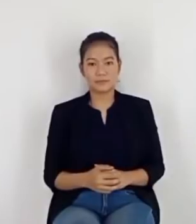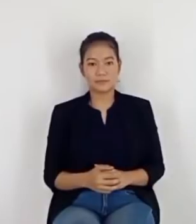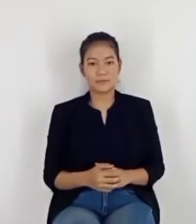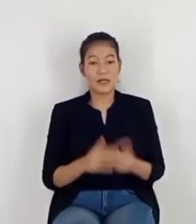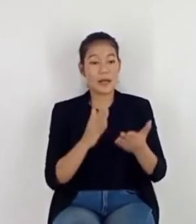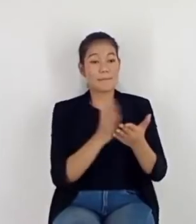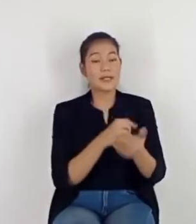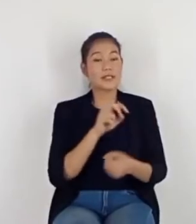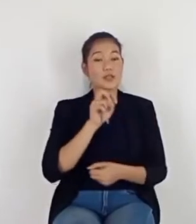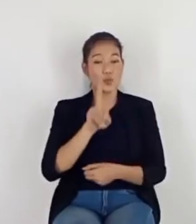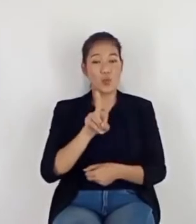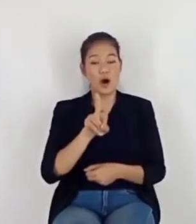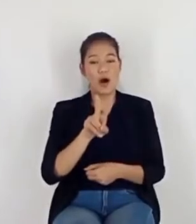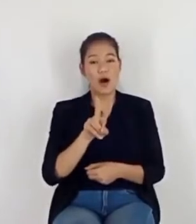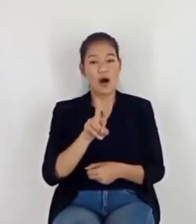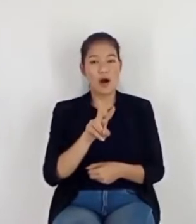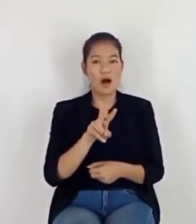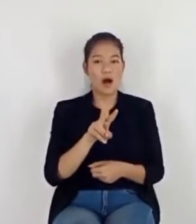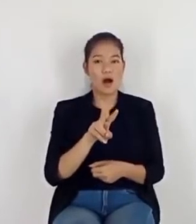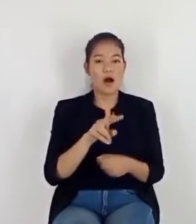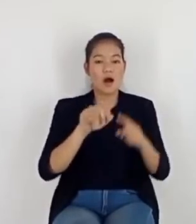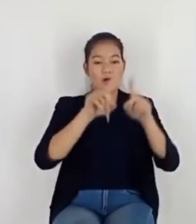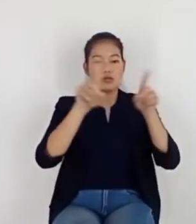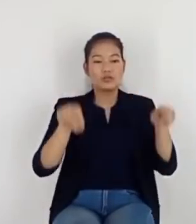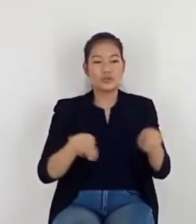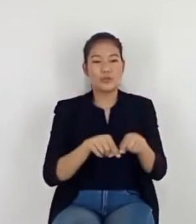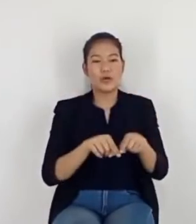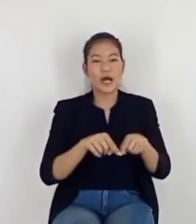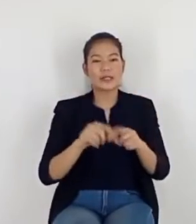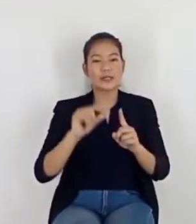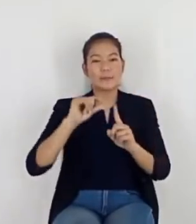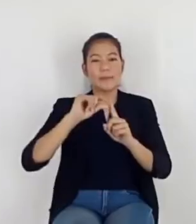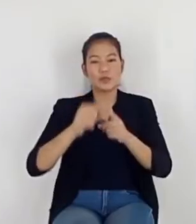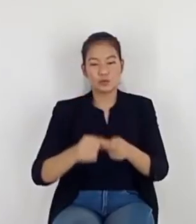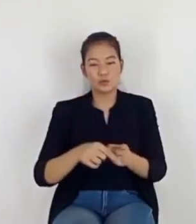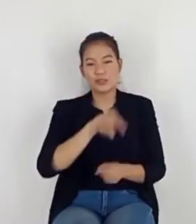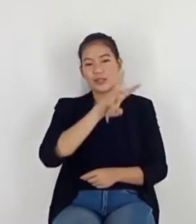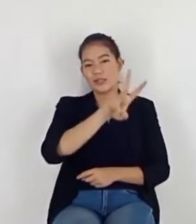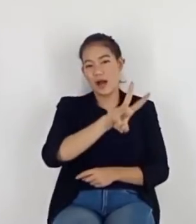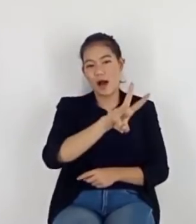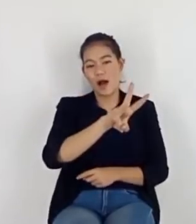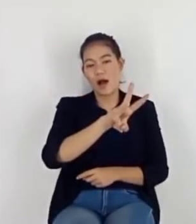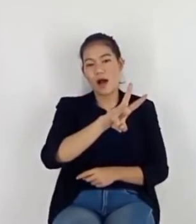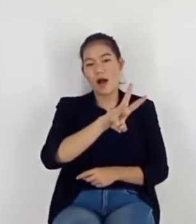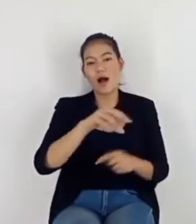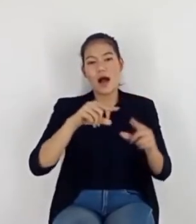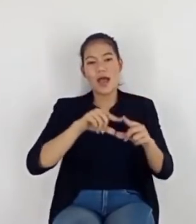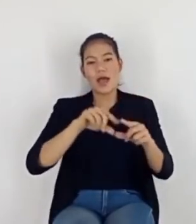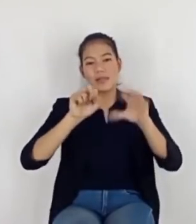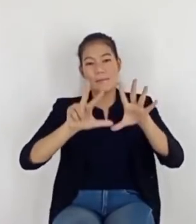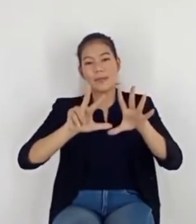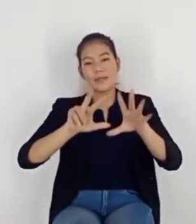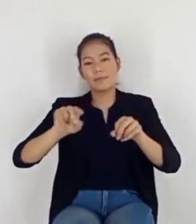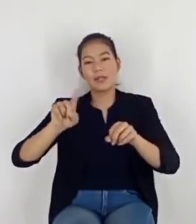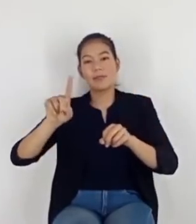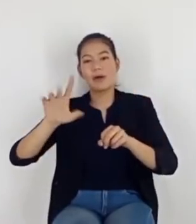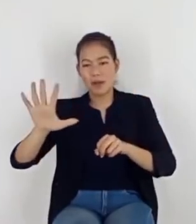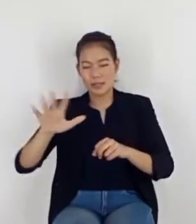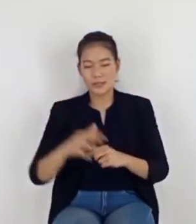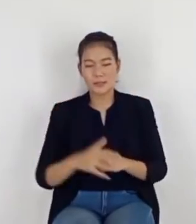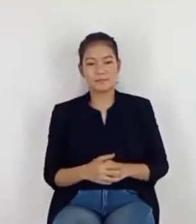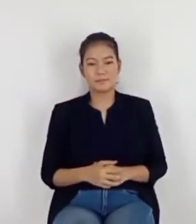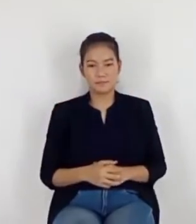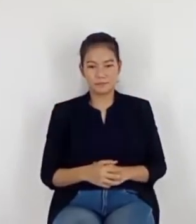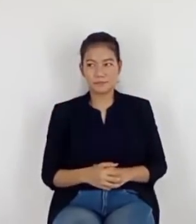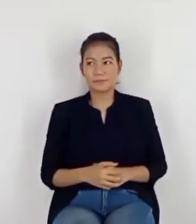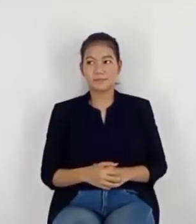Bacaan kedua diambil dari surat 2 Petrus pasal 3 ayat 8-15 yang demikian.